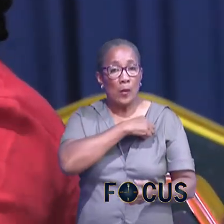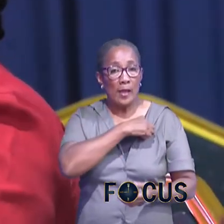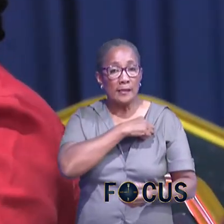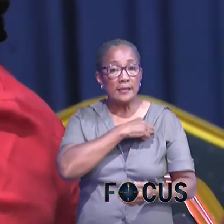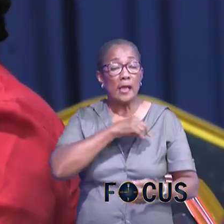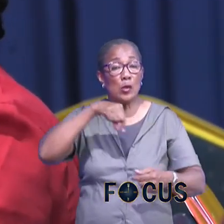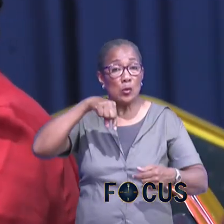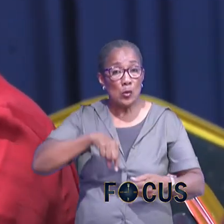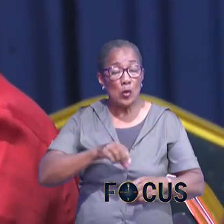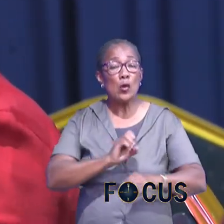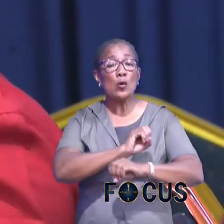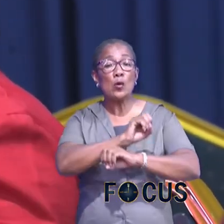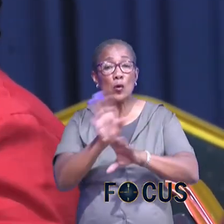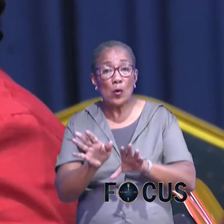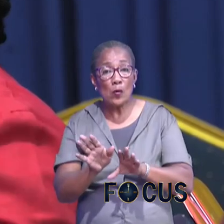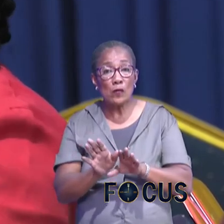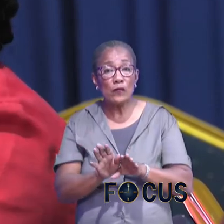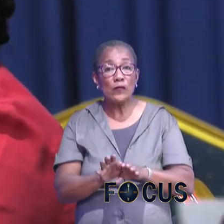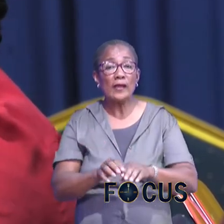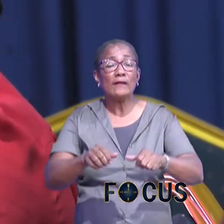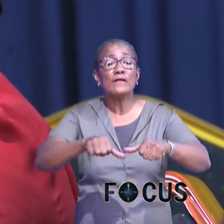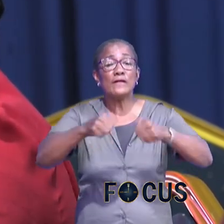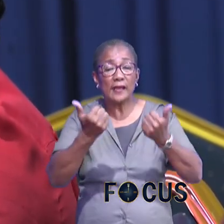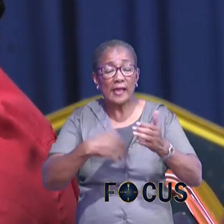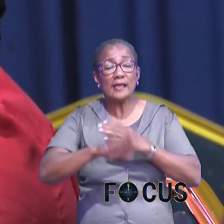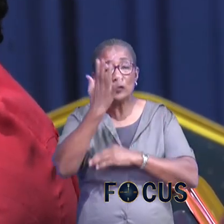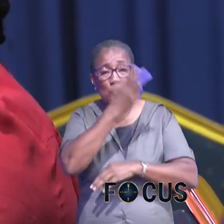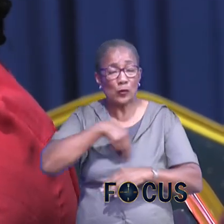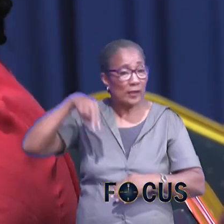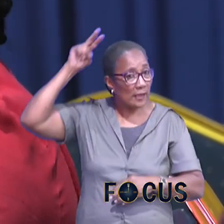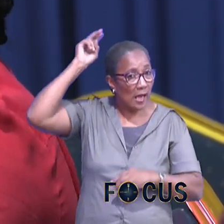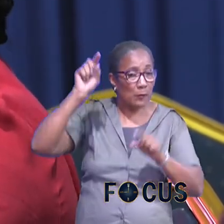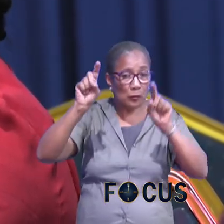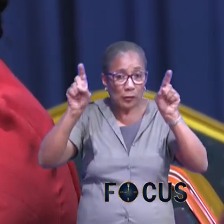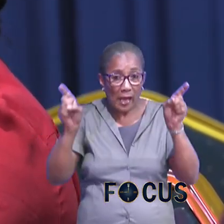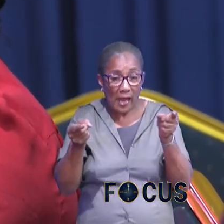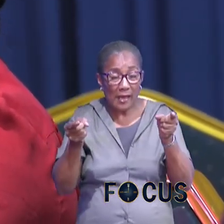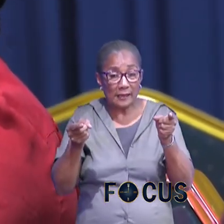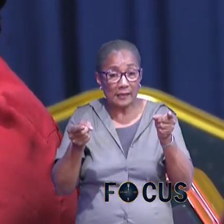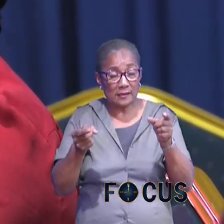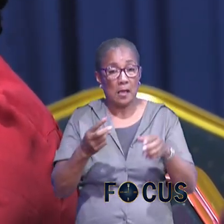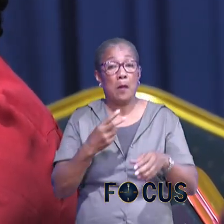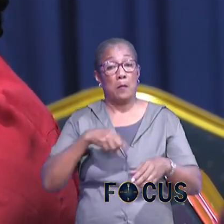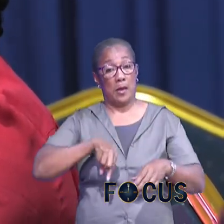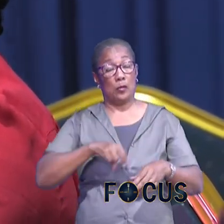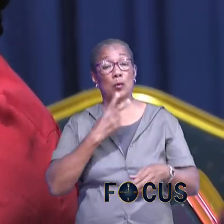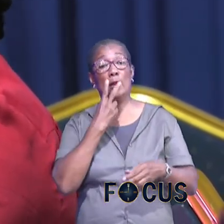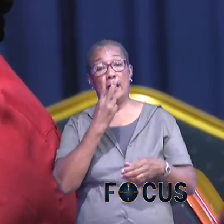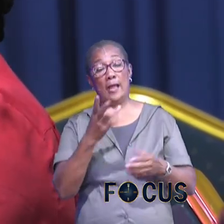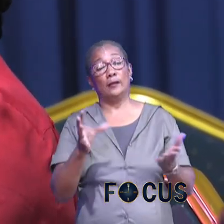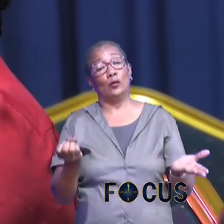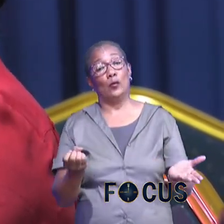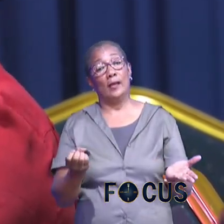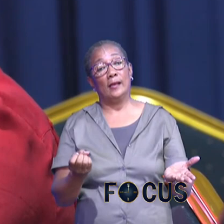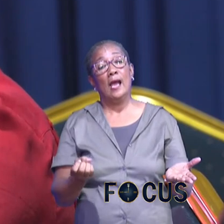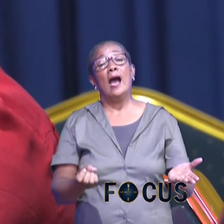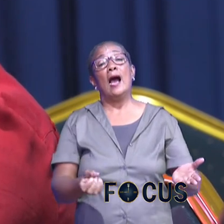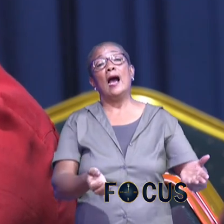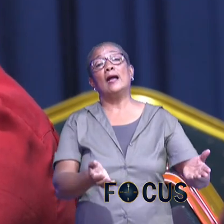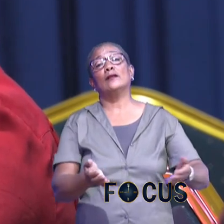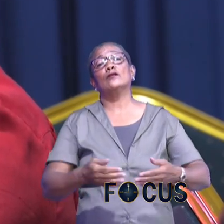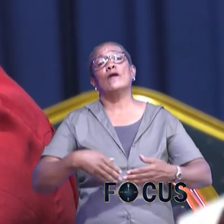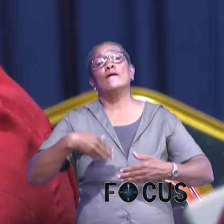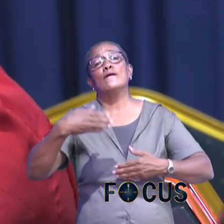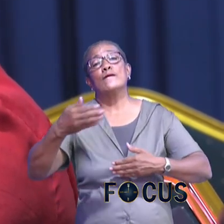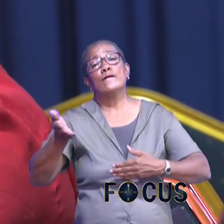COVID-positief vrij in Suriname. En ik zeg het tussen haakjes. En het lijkt wel weer alsof het is als voor 13